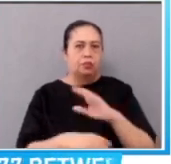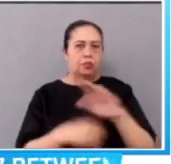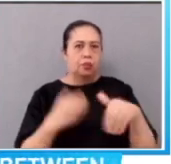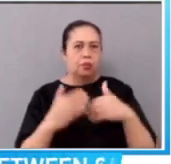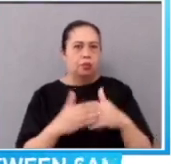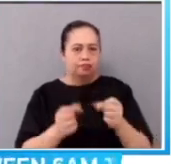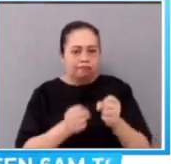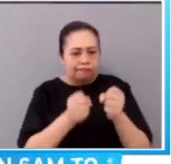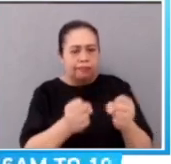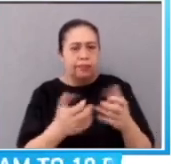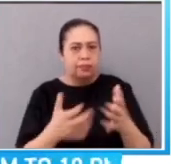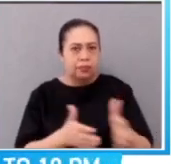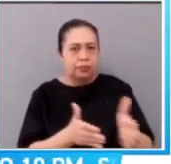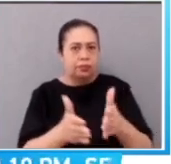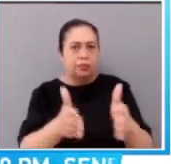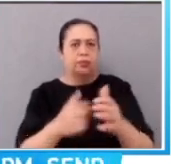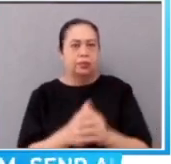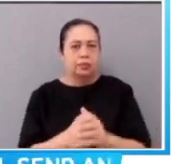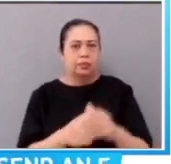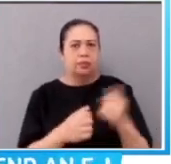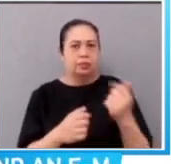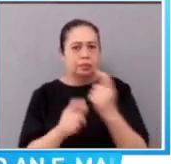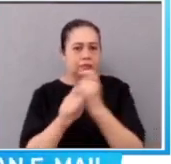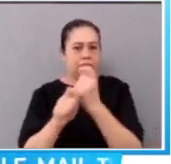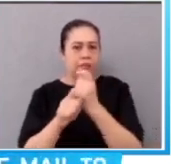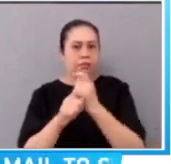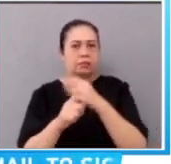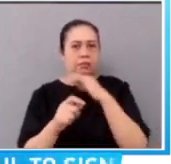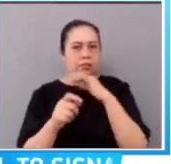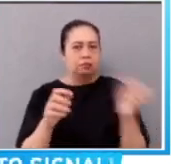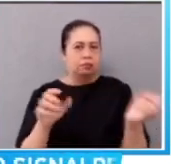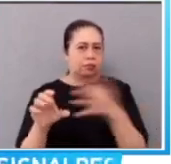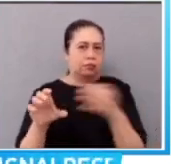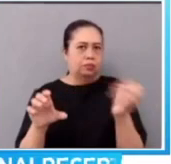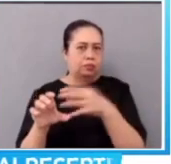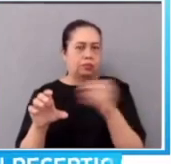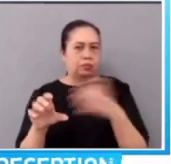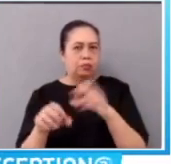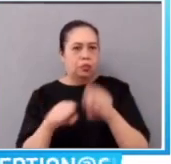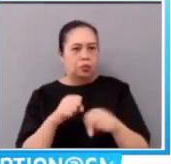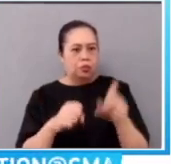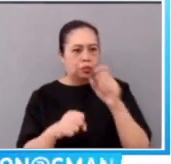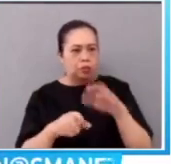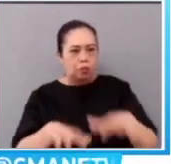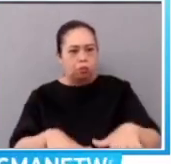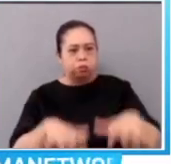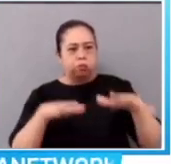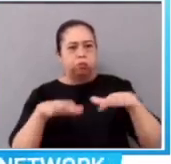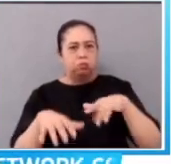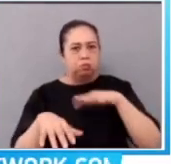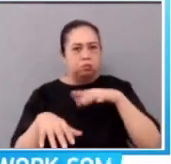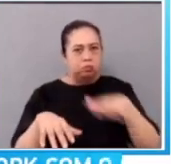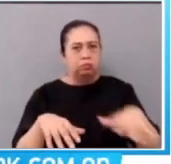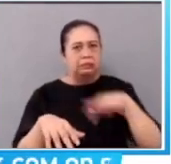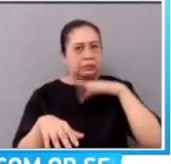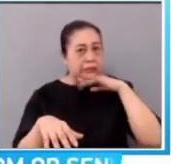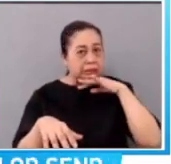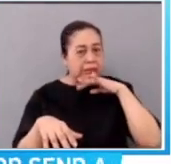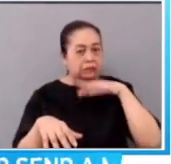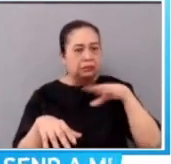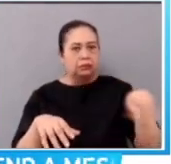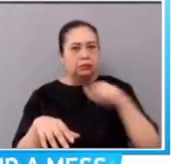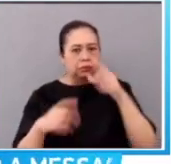Naglalagay din po tayo ng mga trash traps sa mga esteros para po yung mga floating na basura ay hindi na po mapunta sa